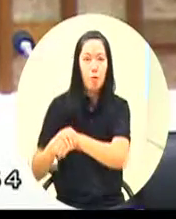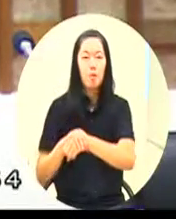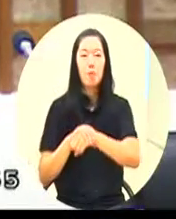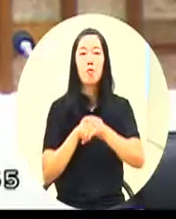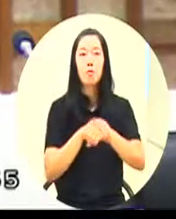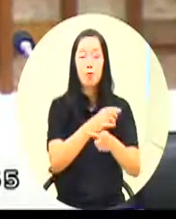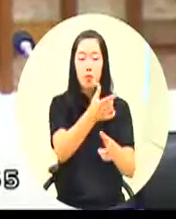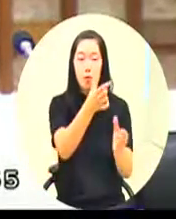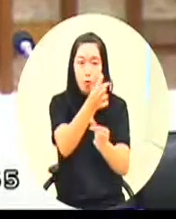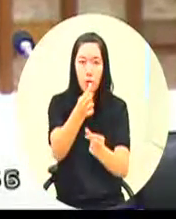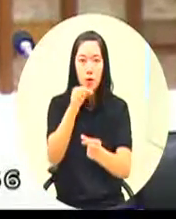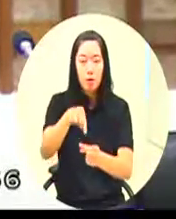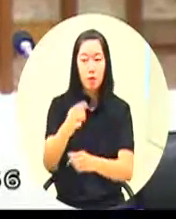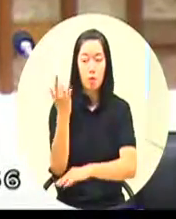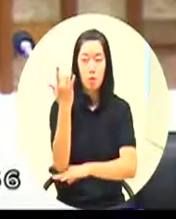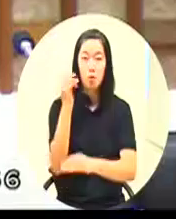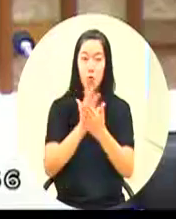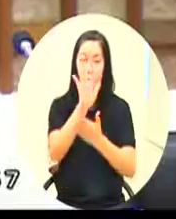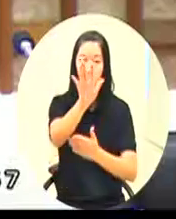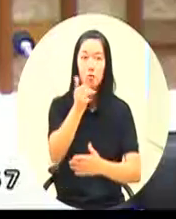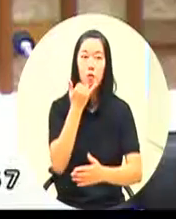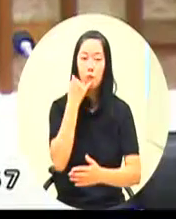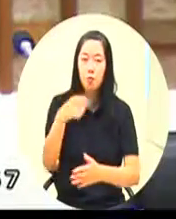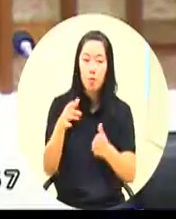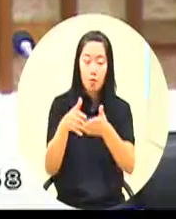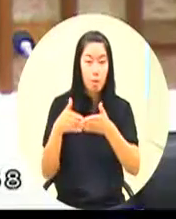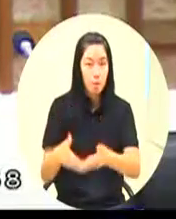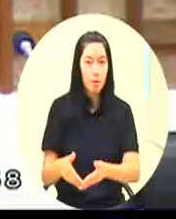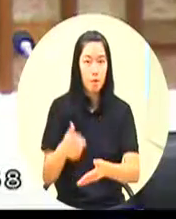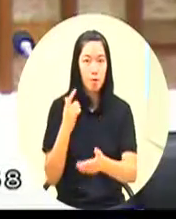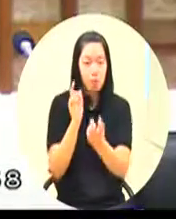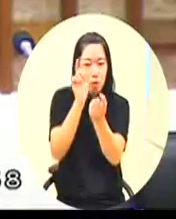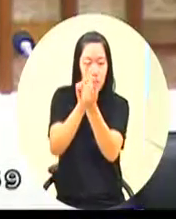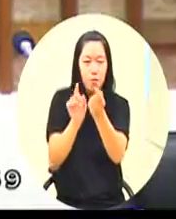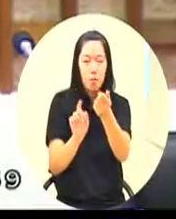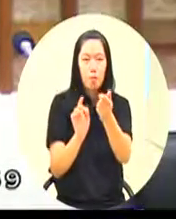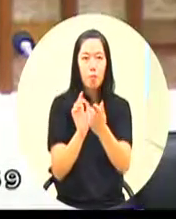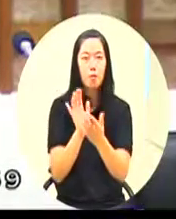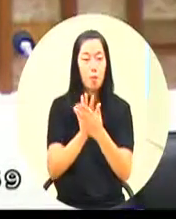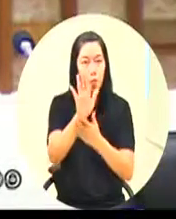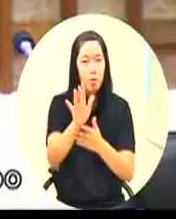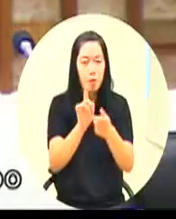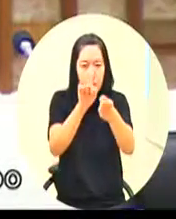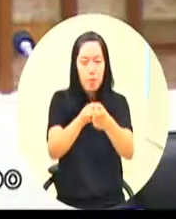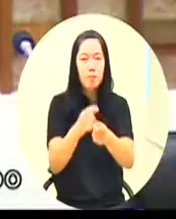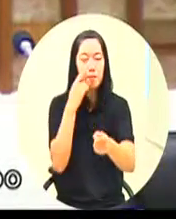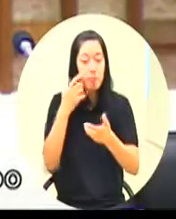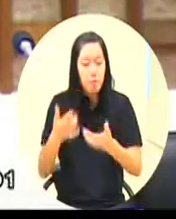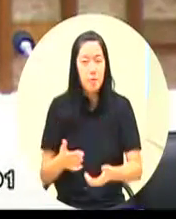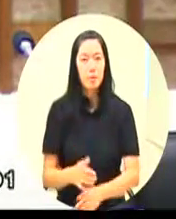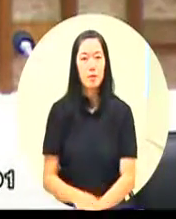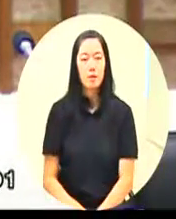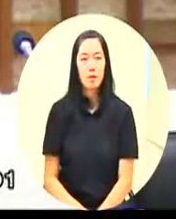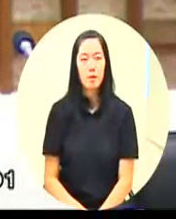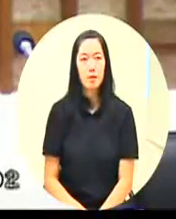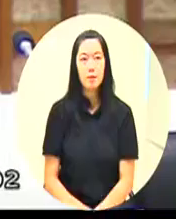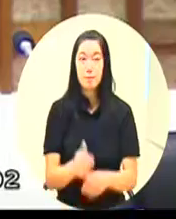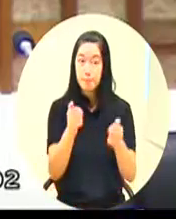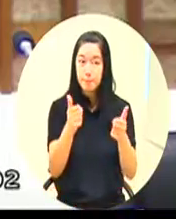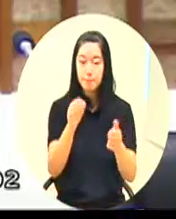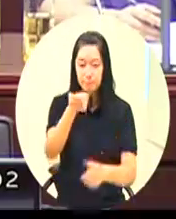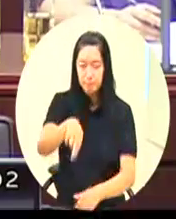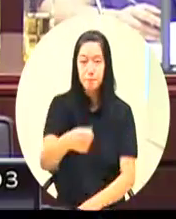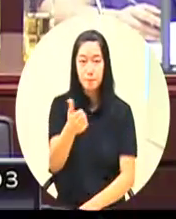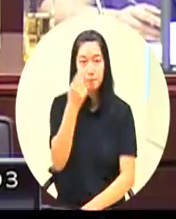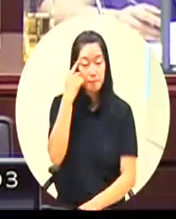外，这个树木也未来是一个重要的一个方向，希望这个局长能够了解。 非常谢谢刘